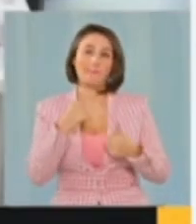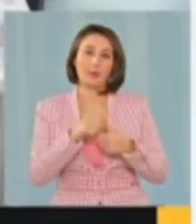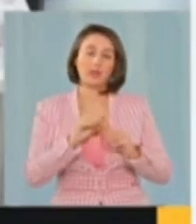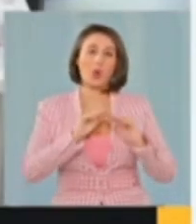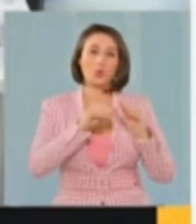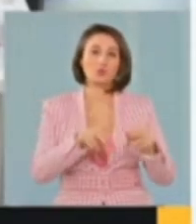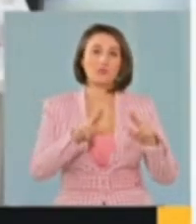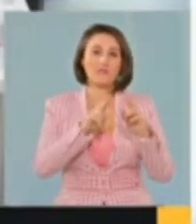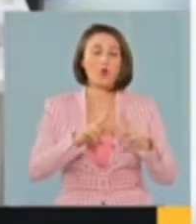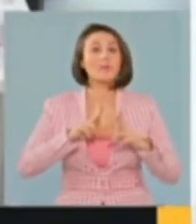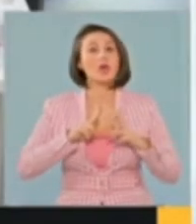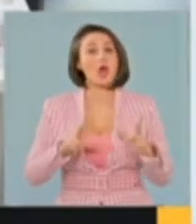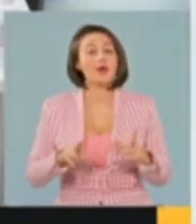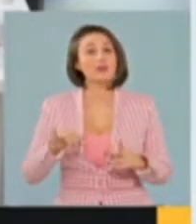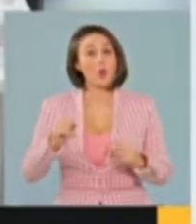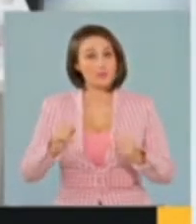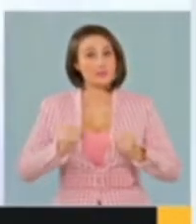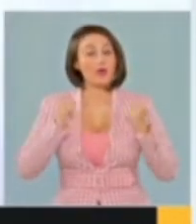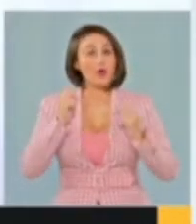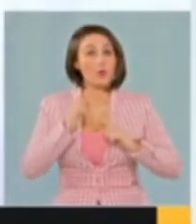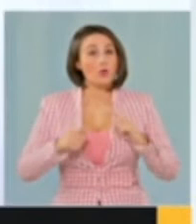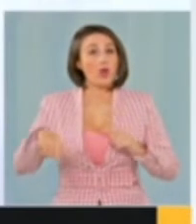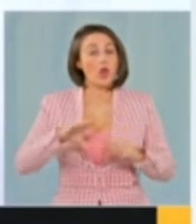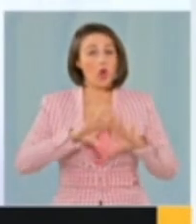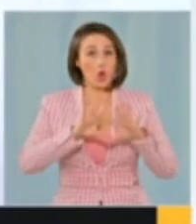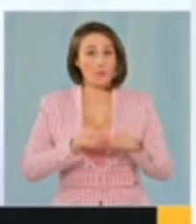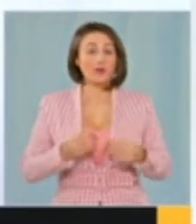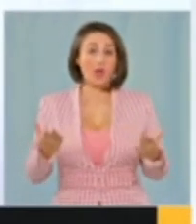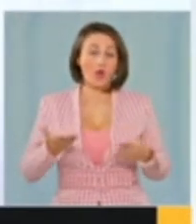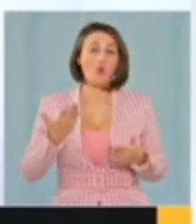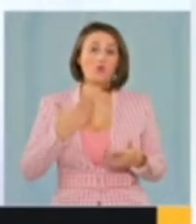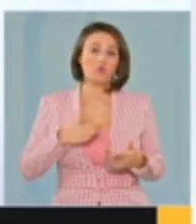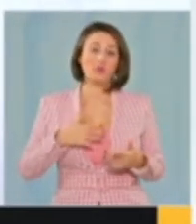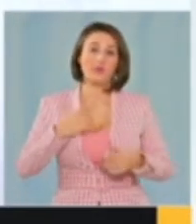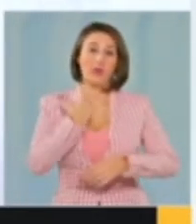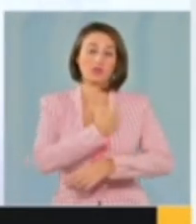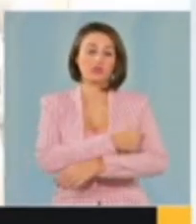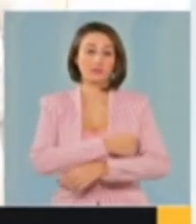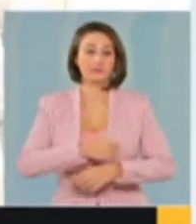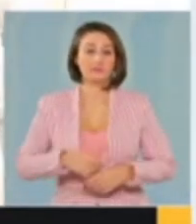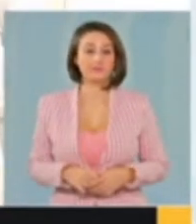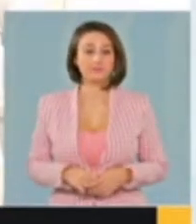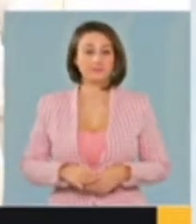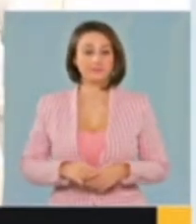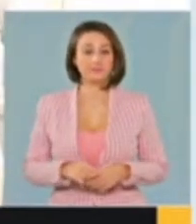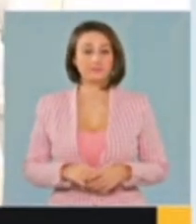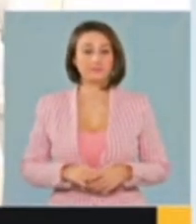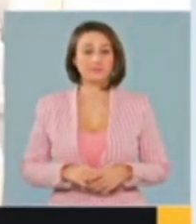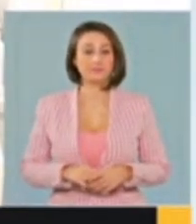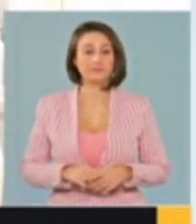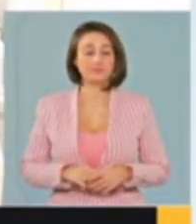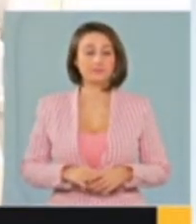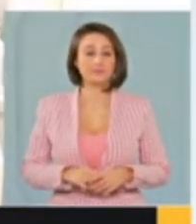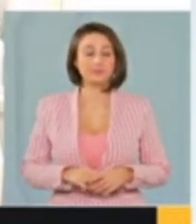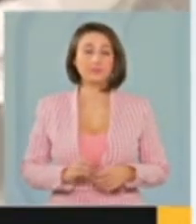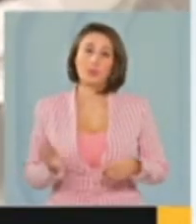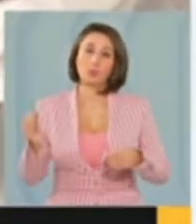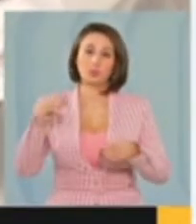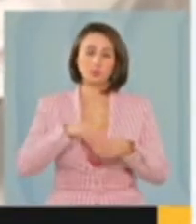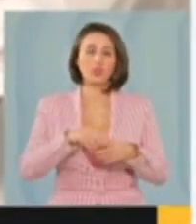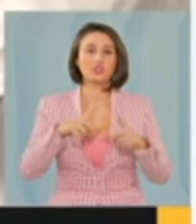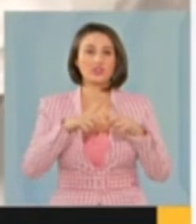spitalizați cu forme severe, i-au speriat pe unii din români care au dorit imunizarea. Pe de altă parte,